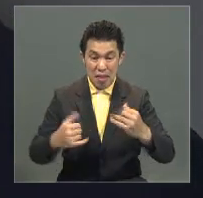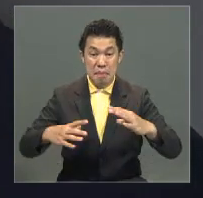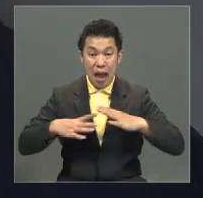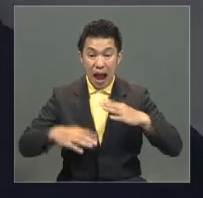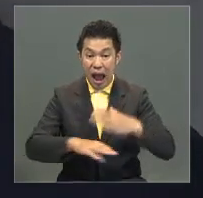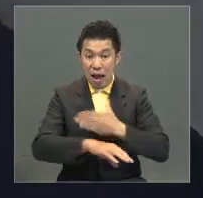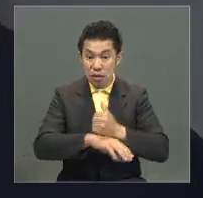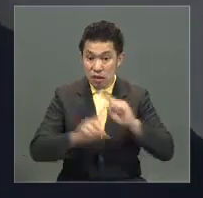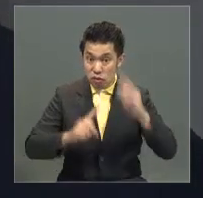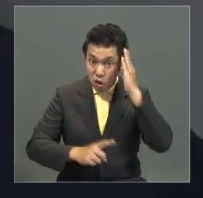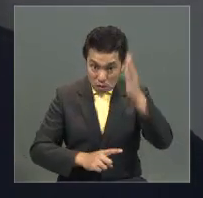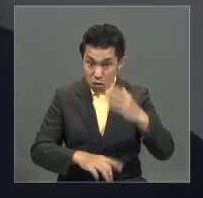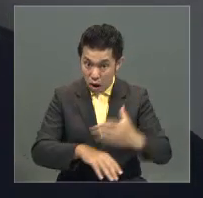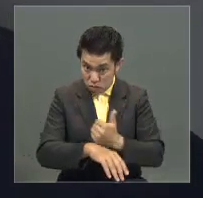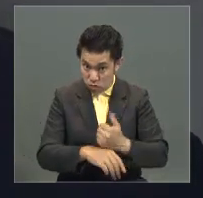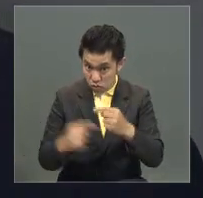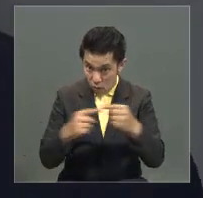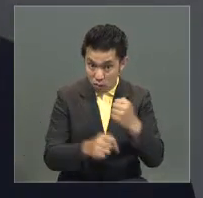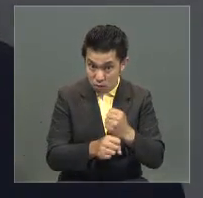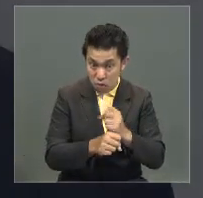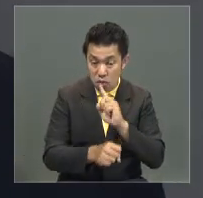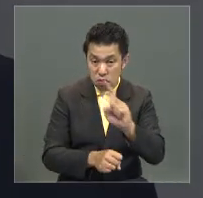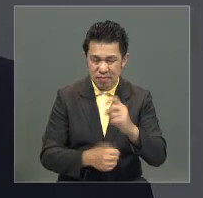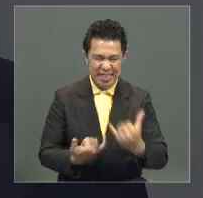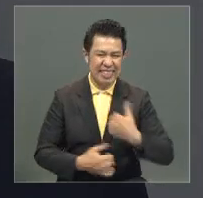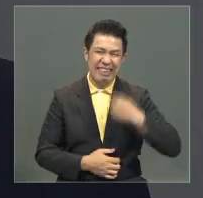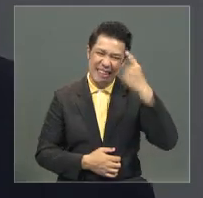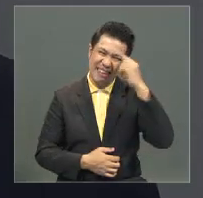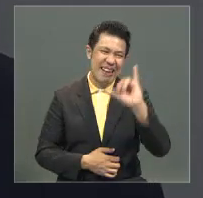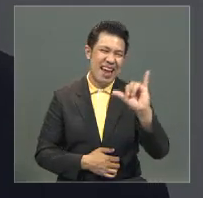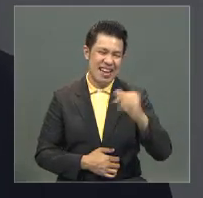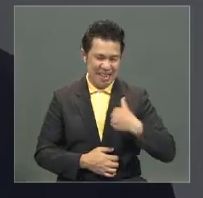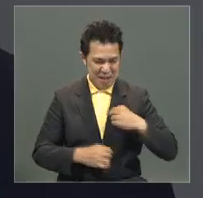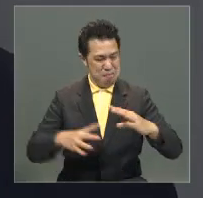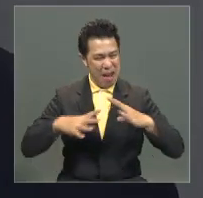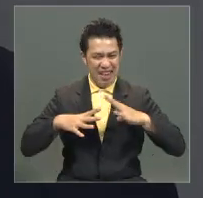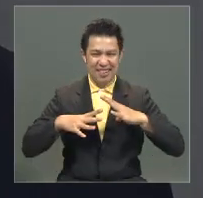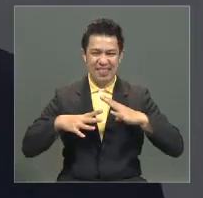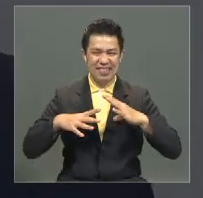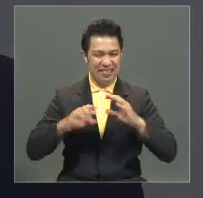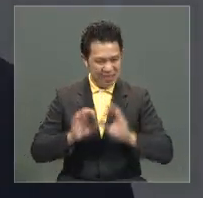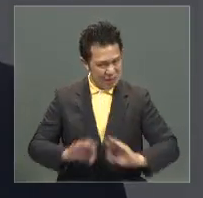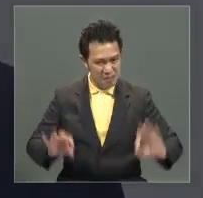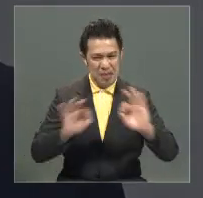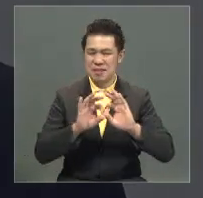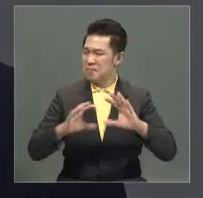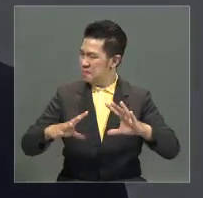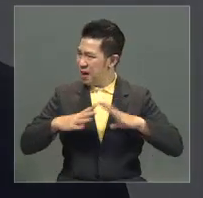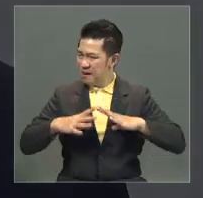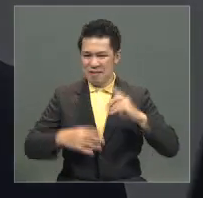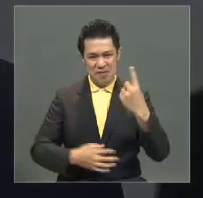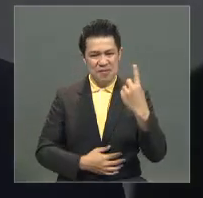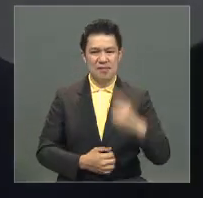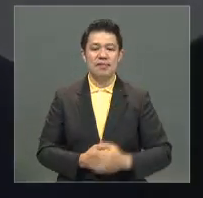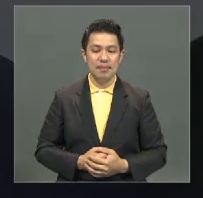เข้ามาสู่การเมืองอีกครั้ง วันนี้ยังไม่คิดครับวันนี้คิดไปพักผ่อนก่อนนะครับวันนี้คิดไปพักผ่อนก่อนนะครับ